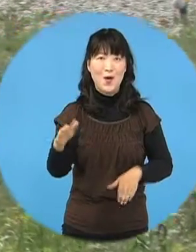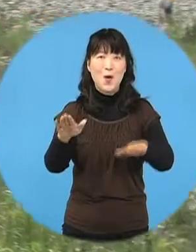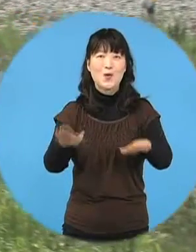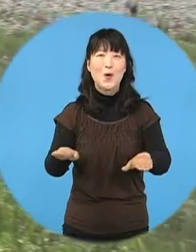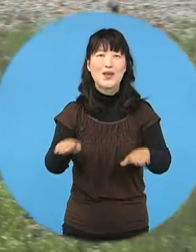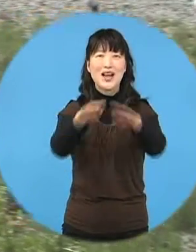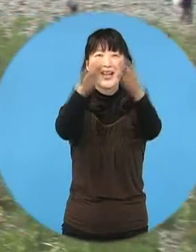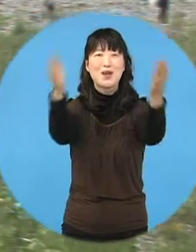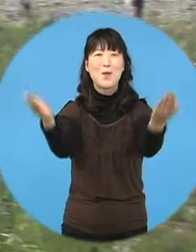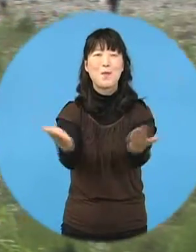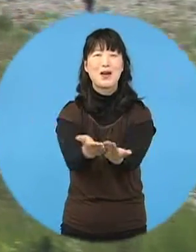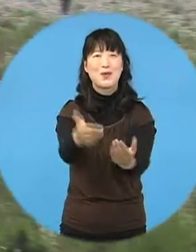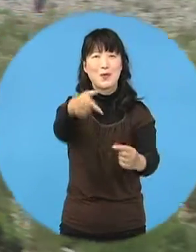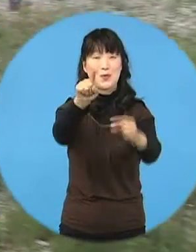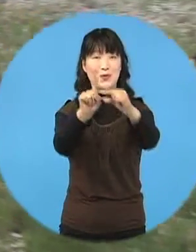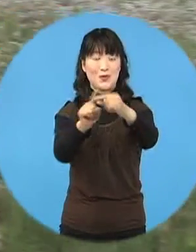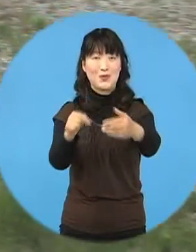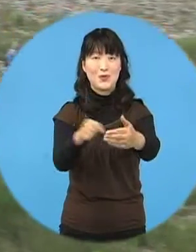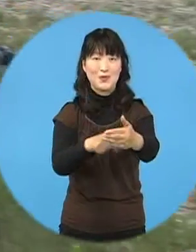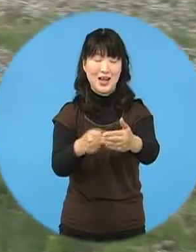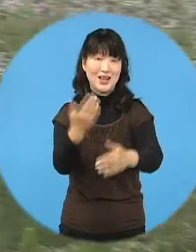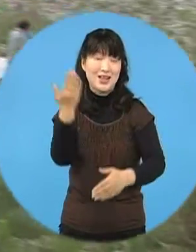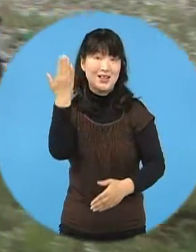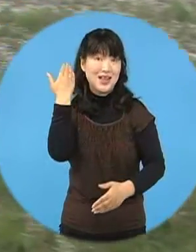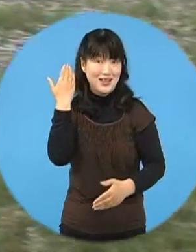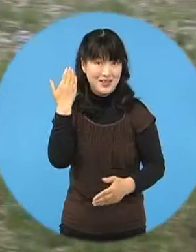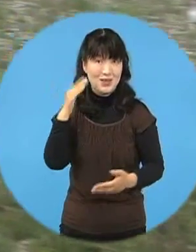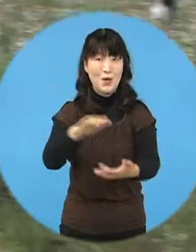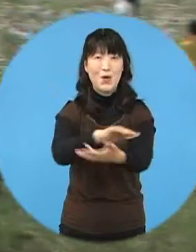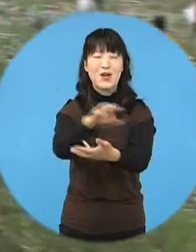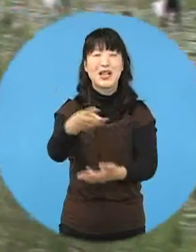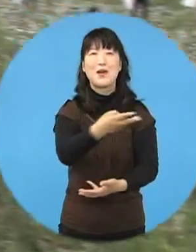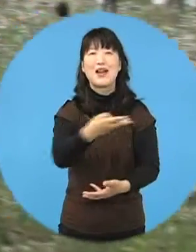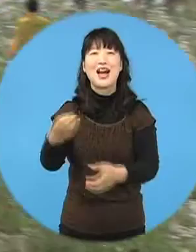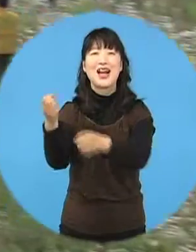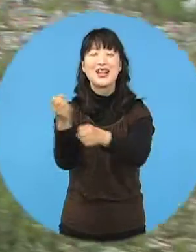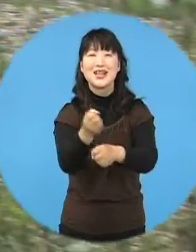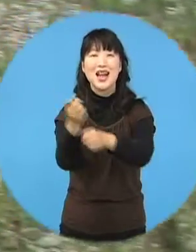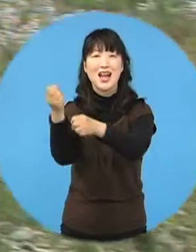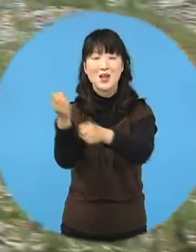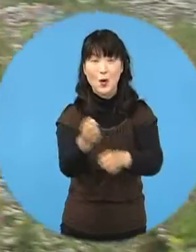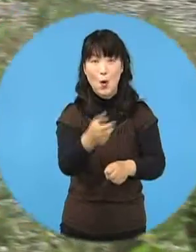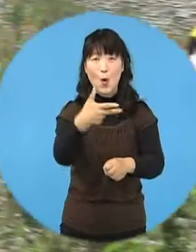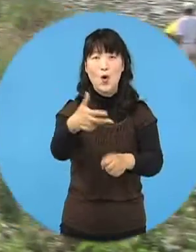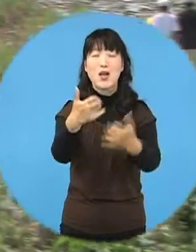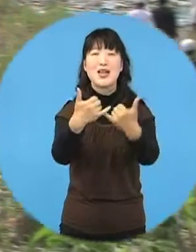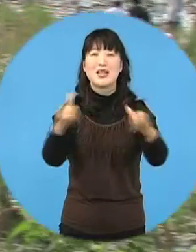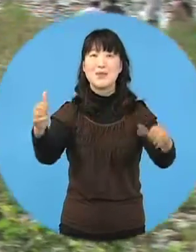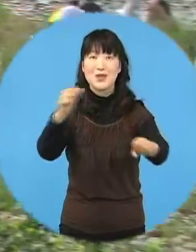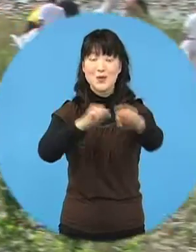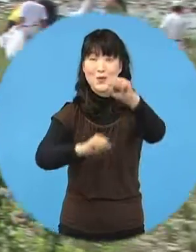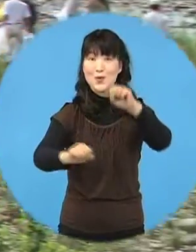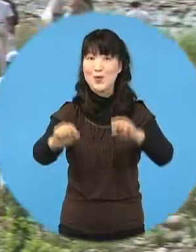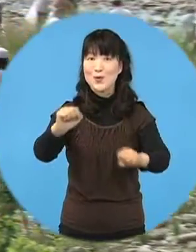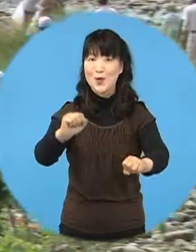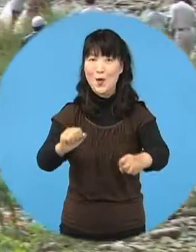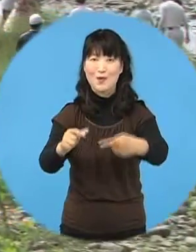のまるごとフチューは、先日開催された多摩川清掃市民運動の模様をお伝えします